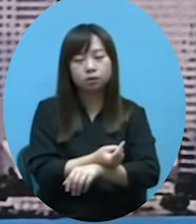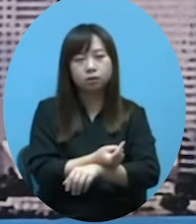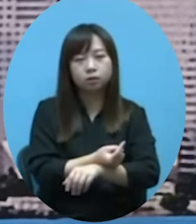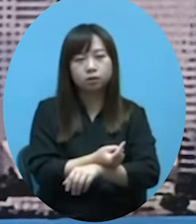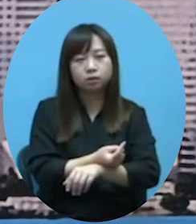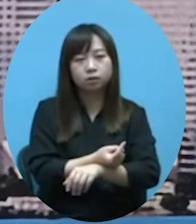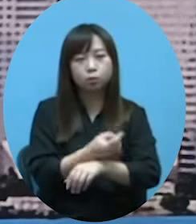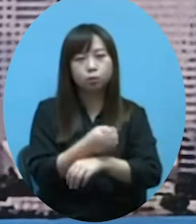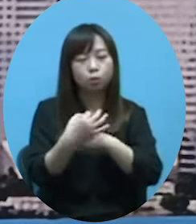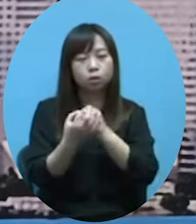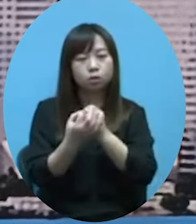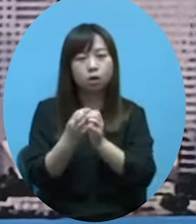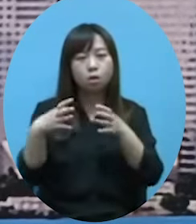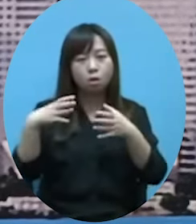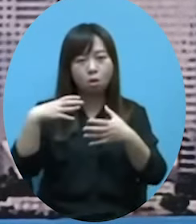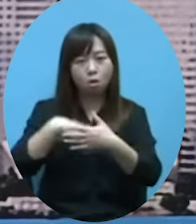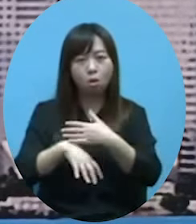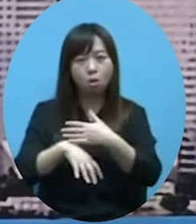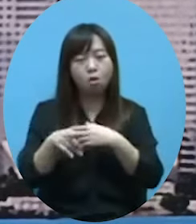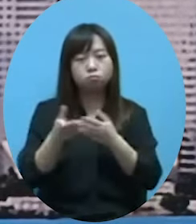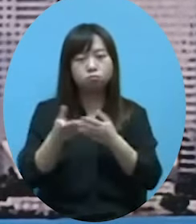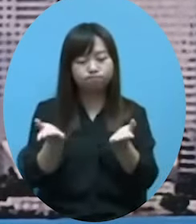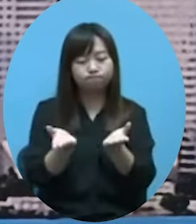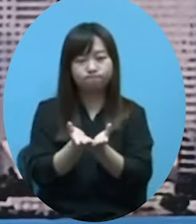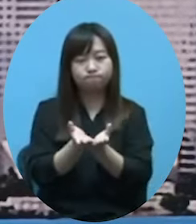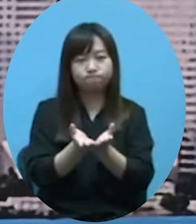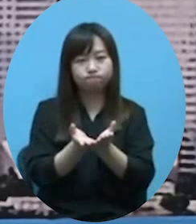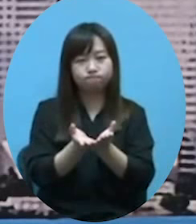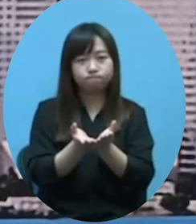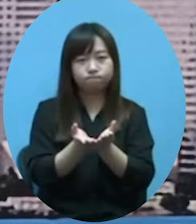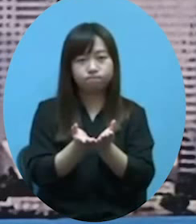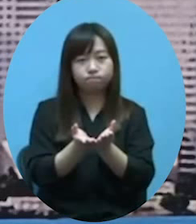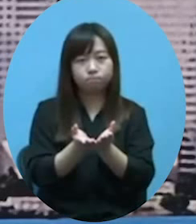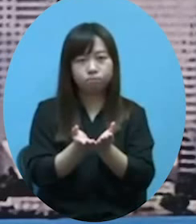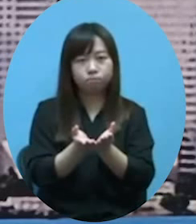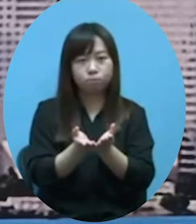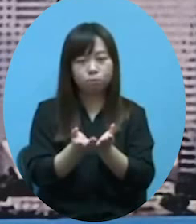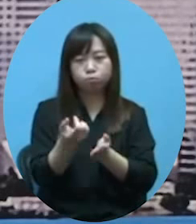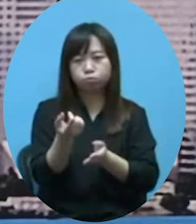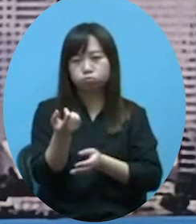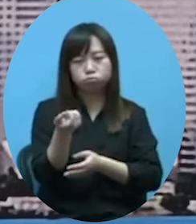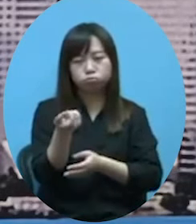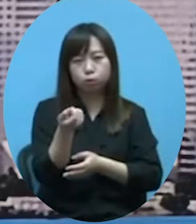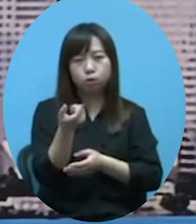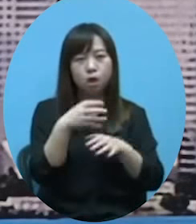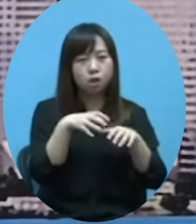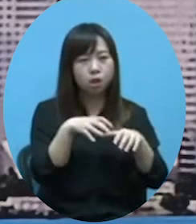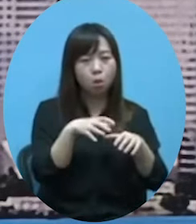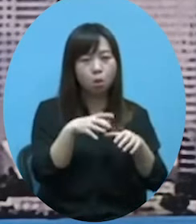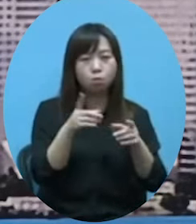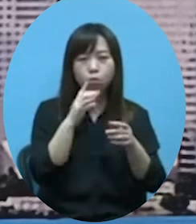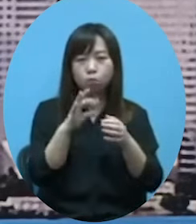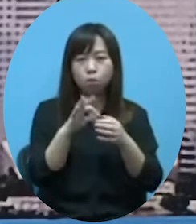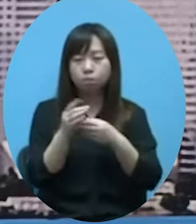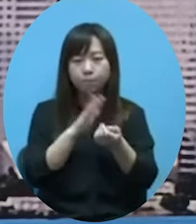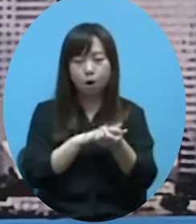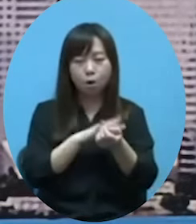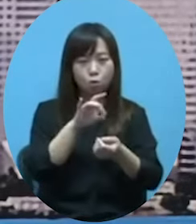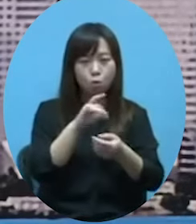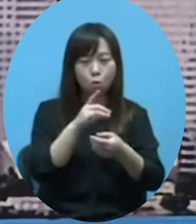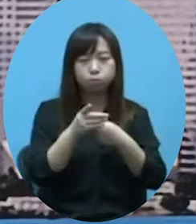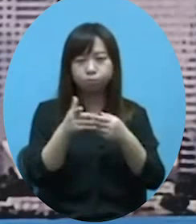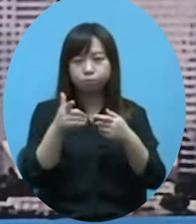我在國際上的確證據就不是很多特別在這個狗隻感染這個病毒的資